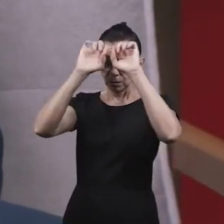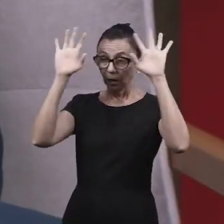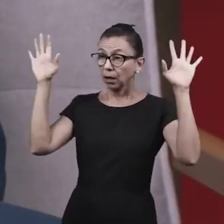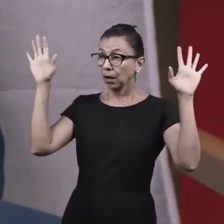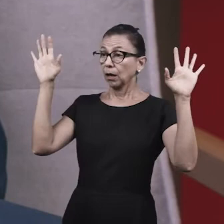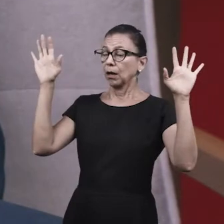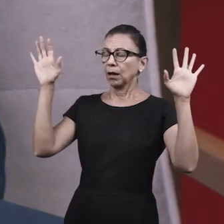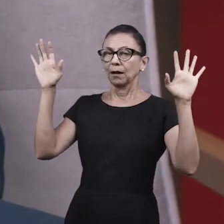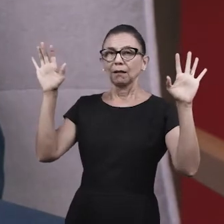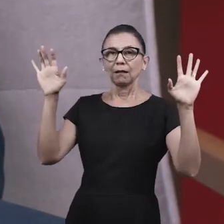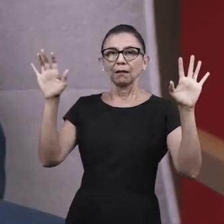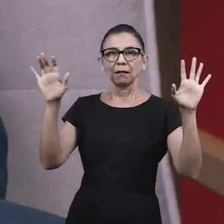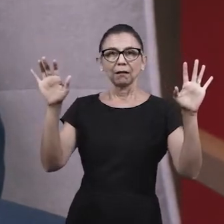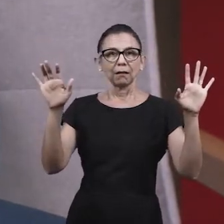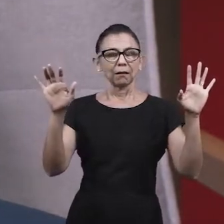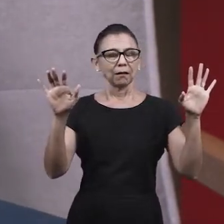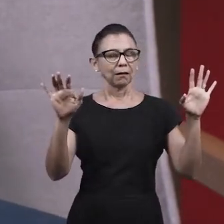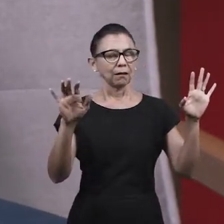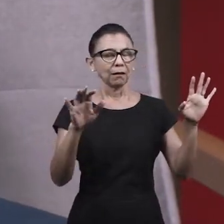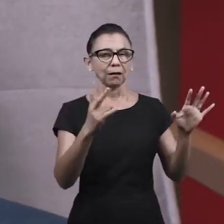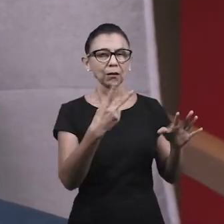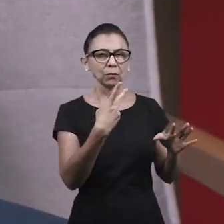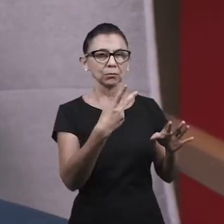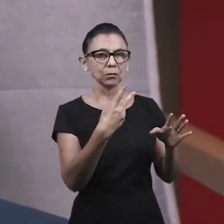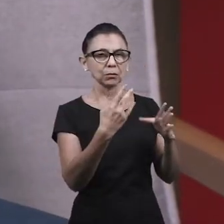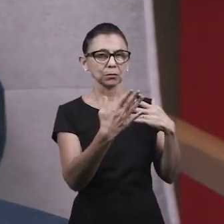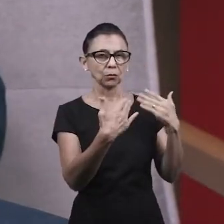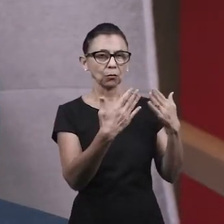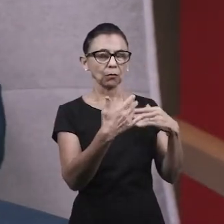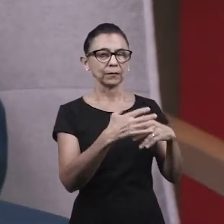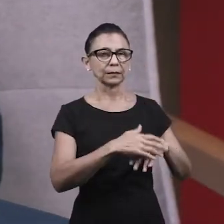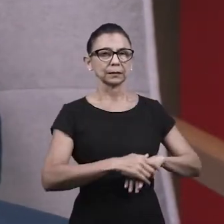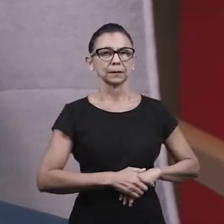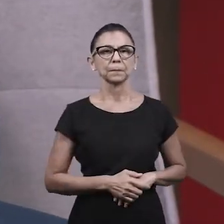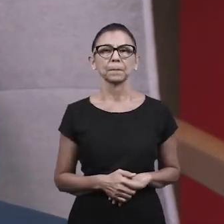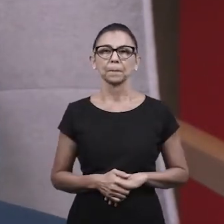dans la ville, à côté de Jésus,